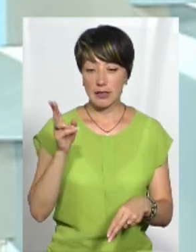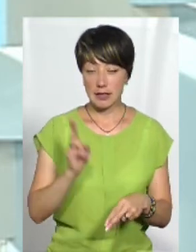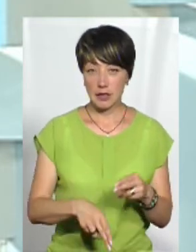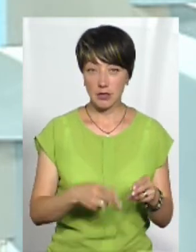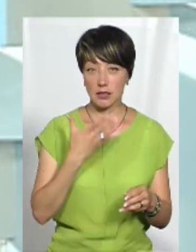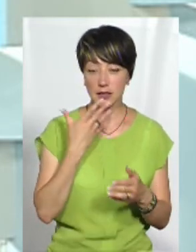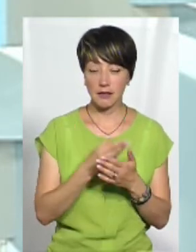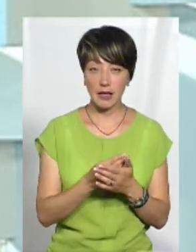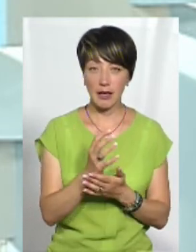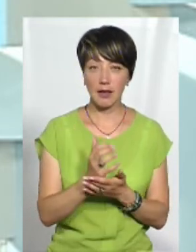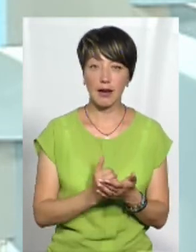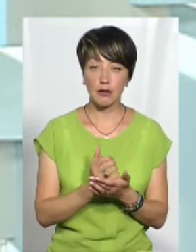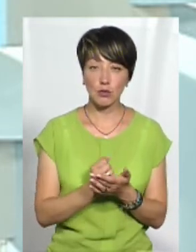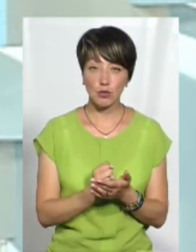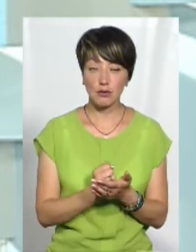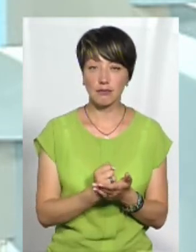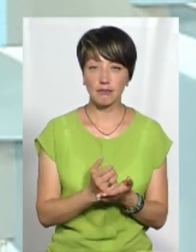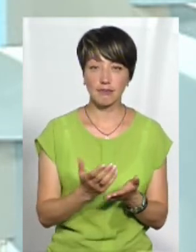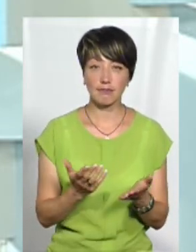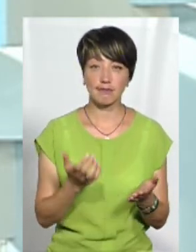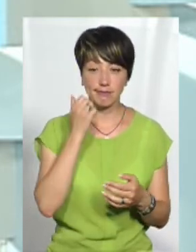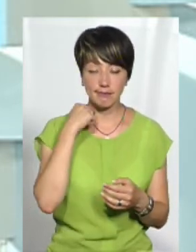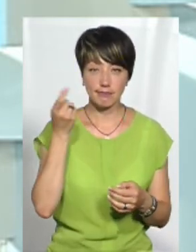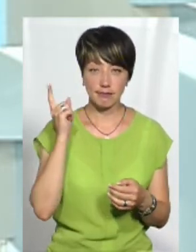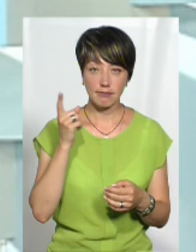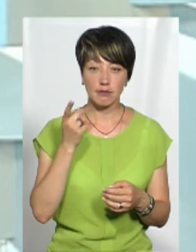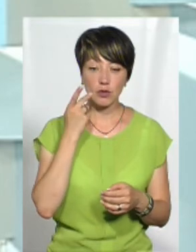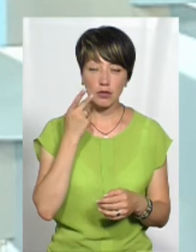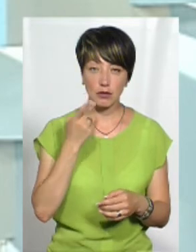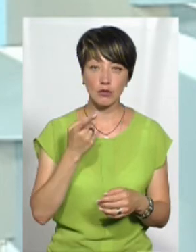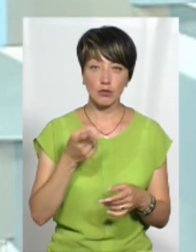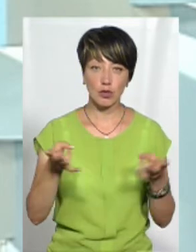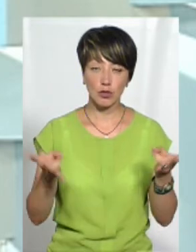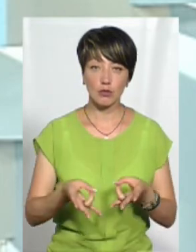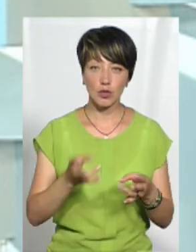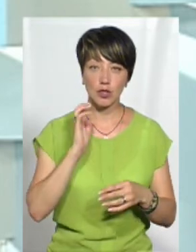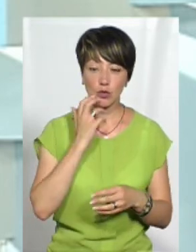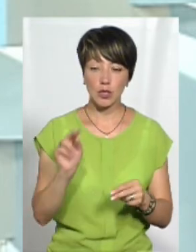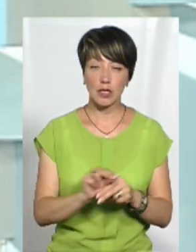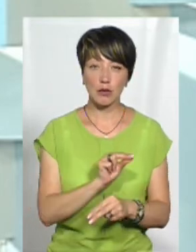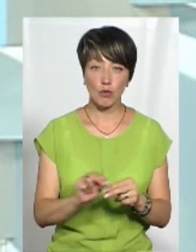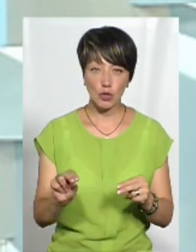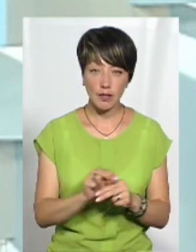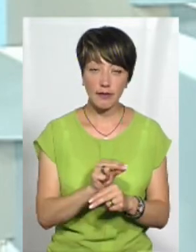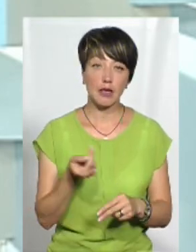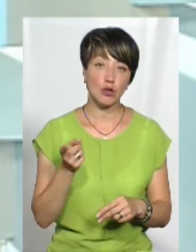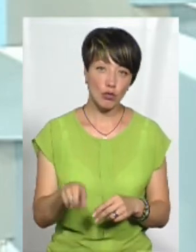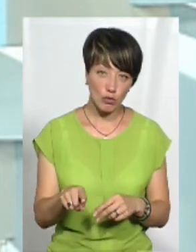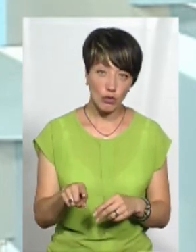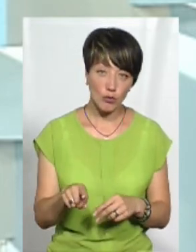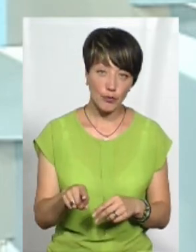свій моторесурс, вони постійно вимагають серйозних ремонтів, і